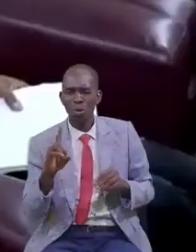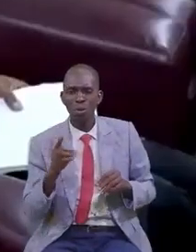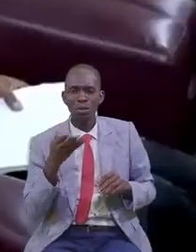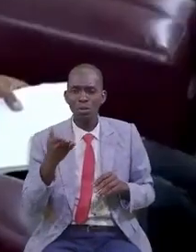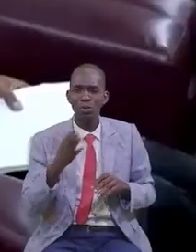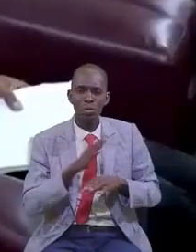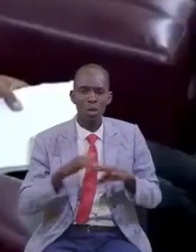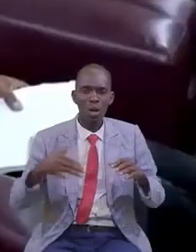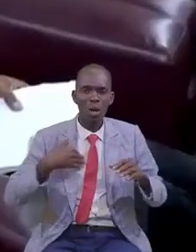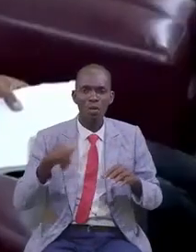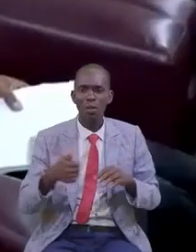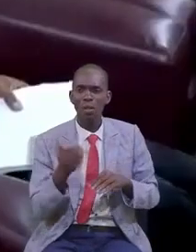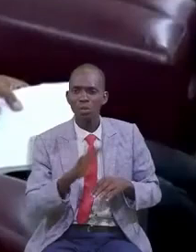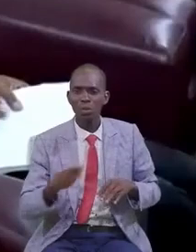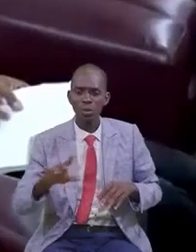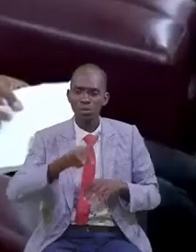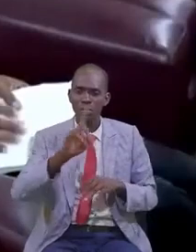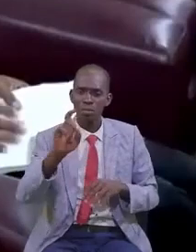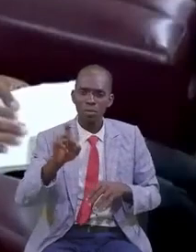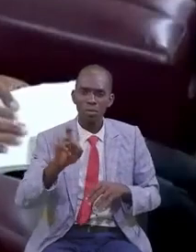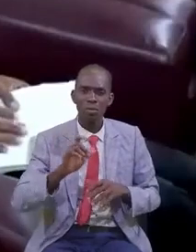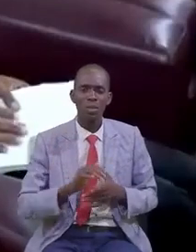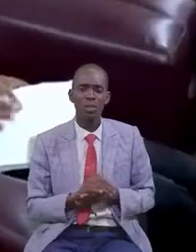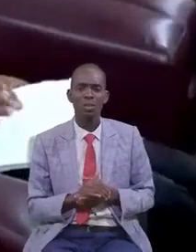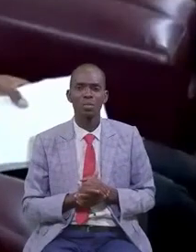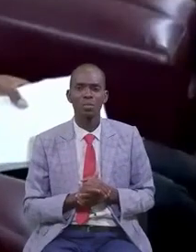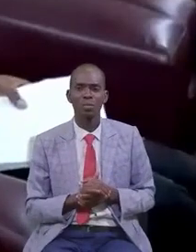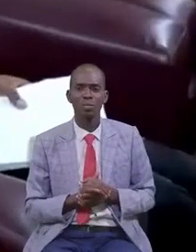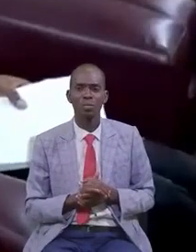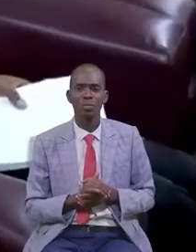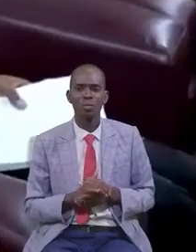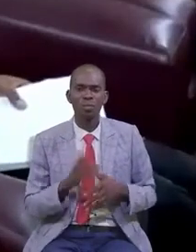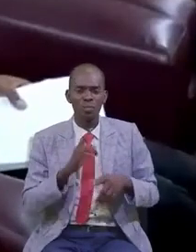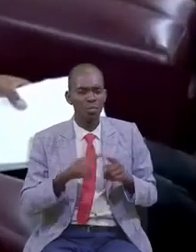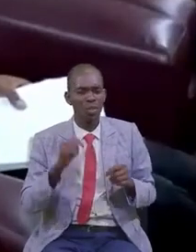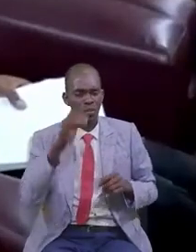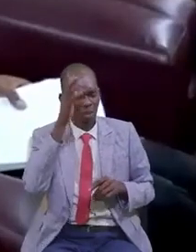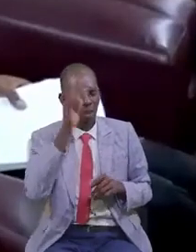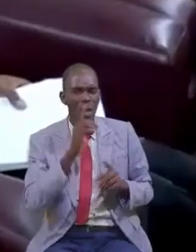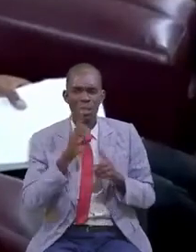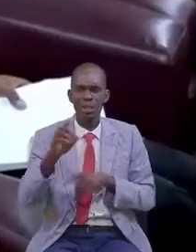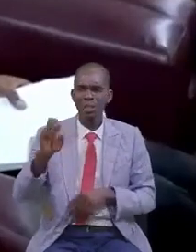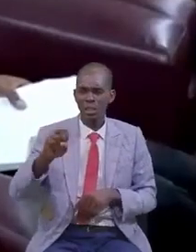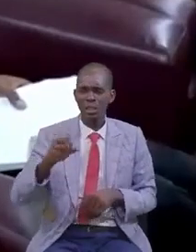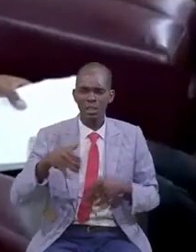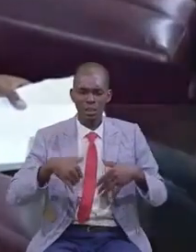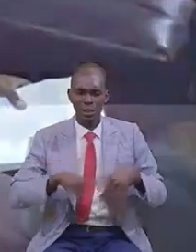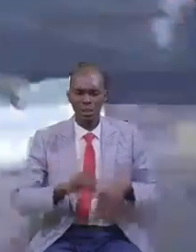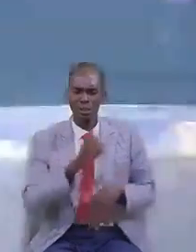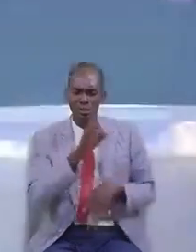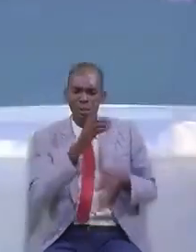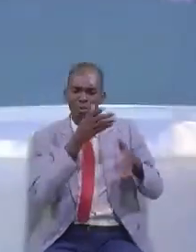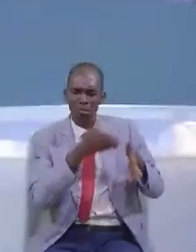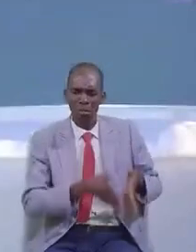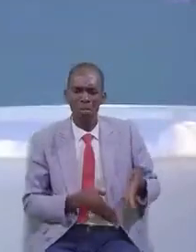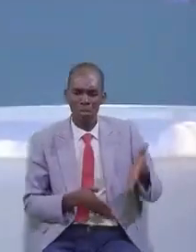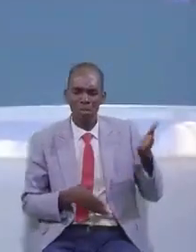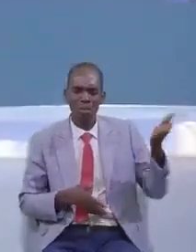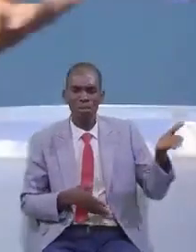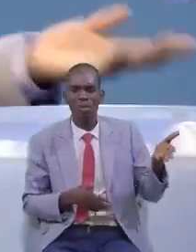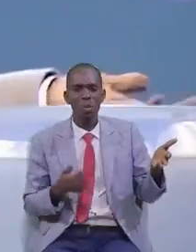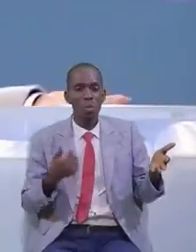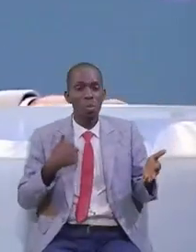అంటున్నాడు, వీరేనా? యెషయితో అంటున్నాడు, వీరేనా ఇంకా ఉన్నారా? The father said, "Yes, there's still one." తండ్రి అన్నాడు, ఇంకా ఇంకొకడు ఉన్నాడు. We